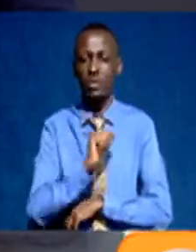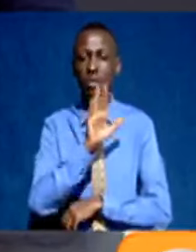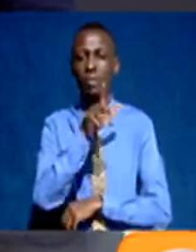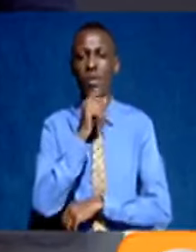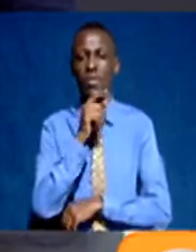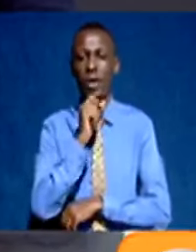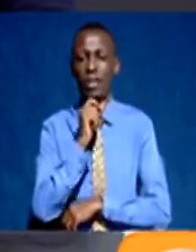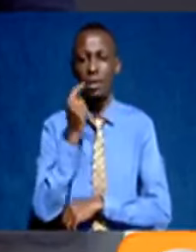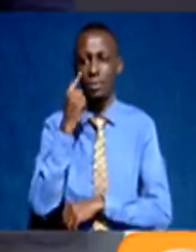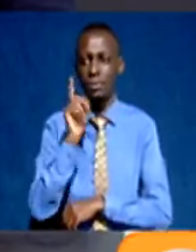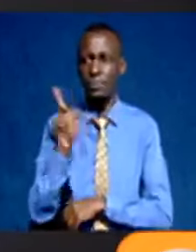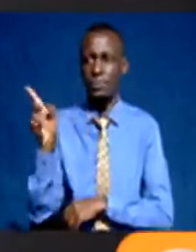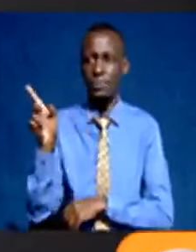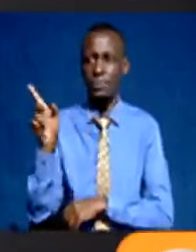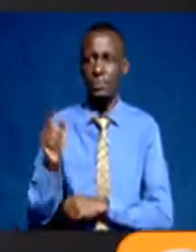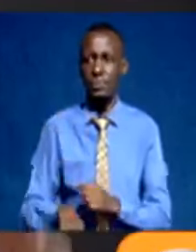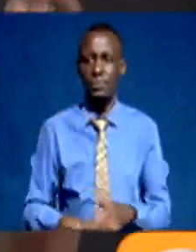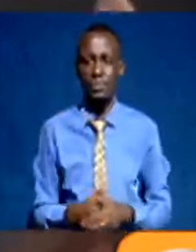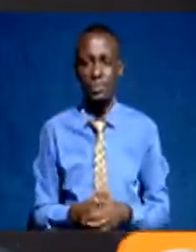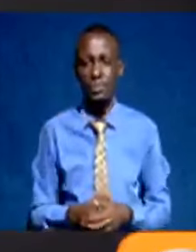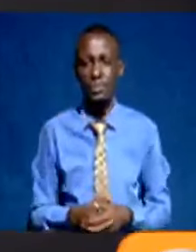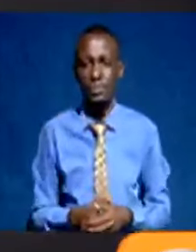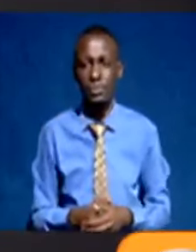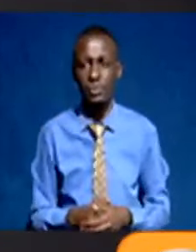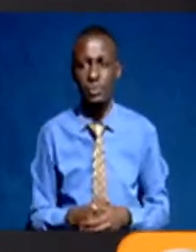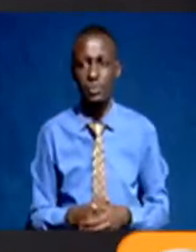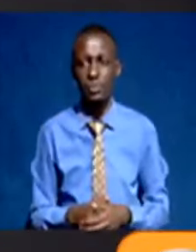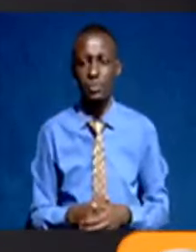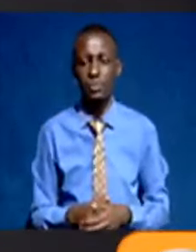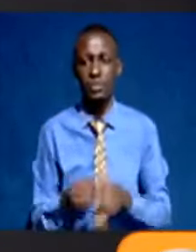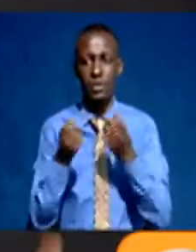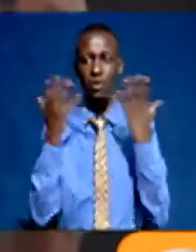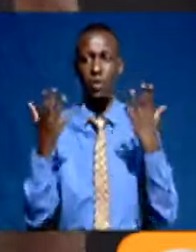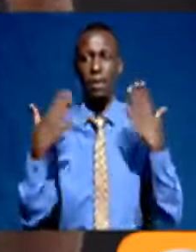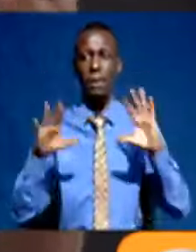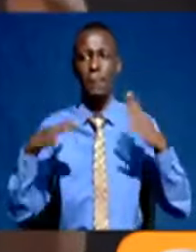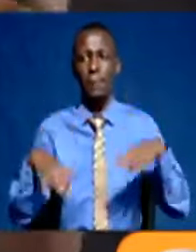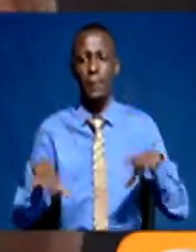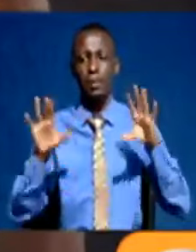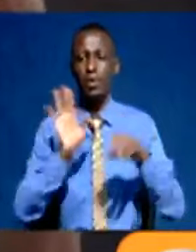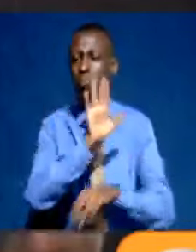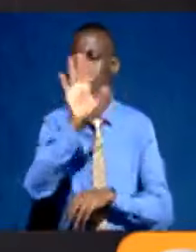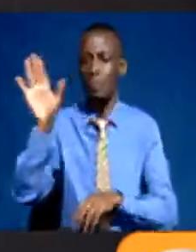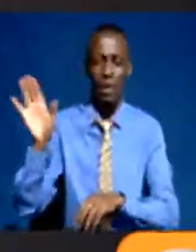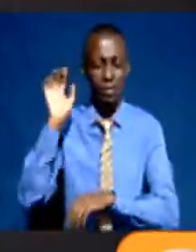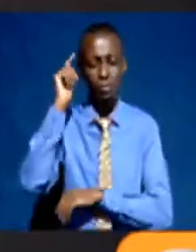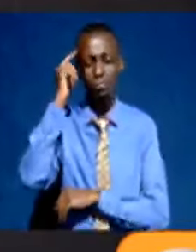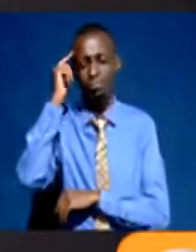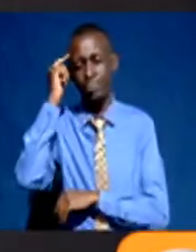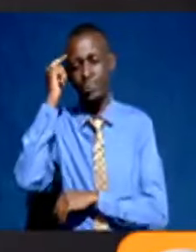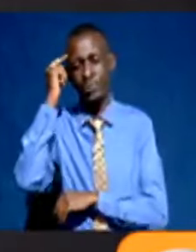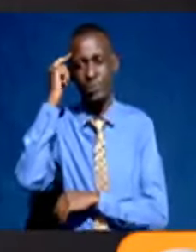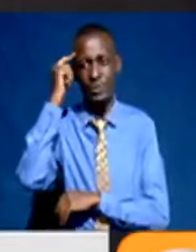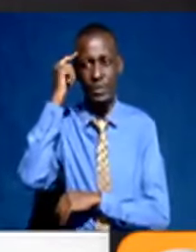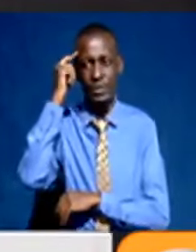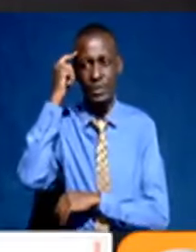mjini Kisumu. I also want to tell you people who think that there was a very, very big